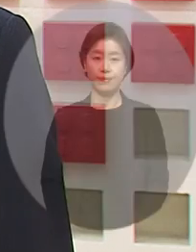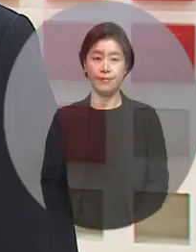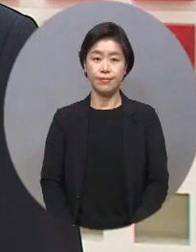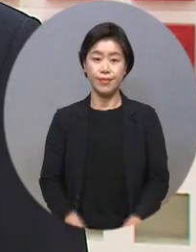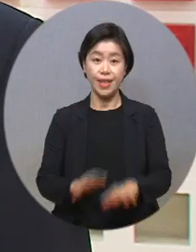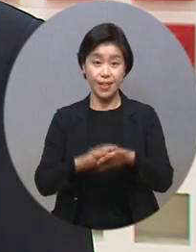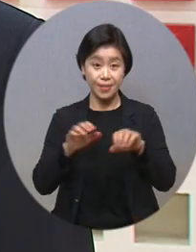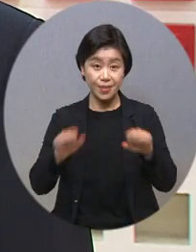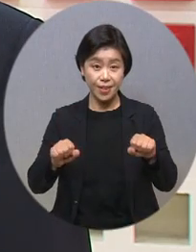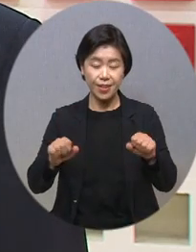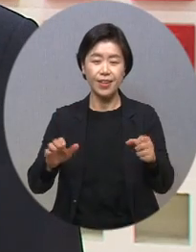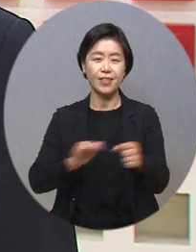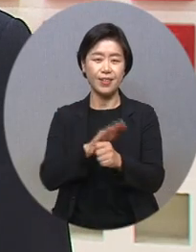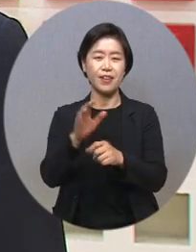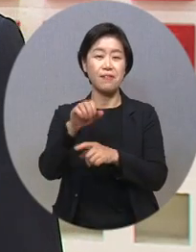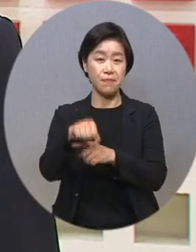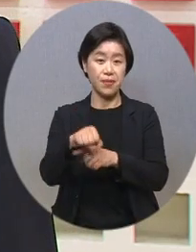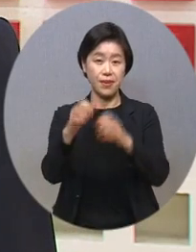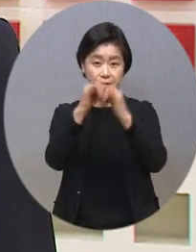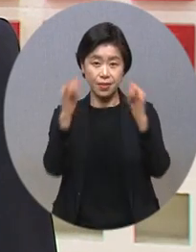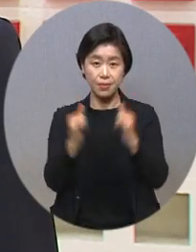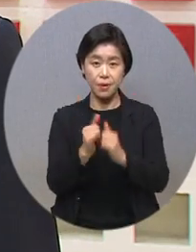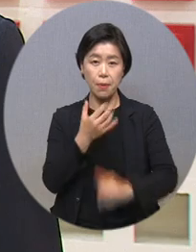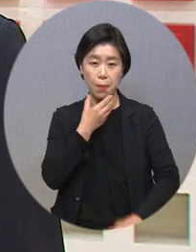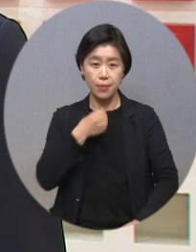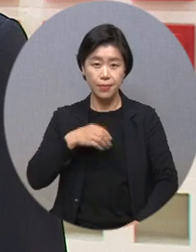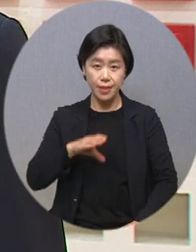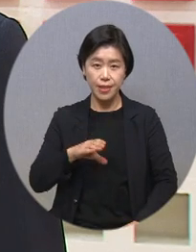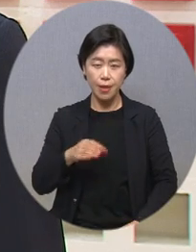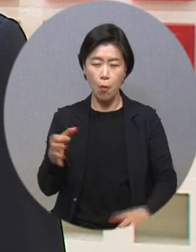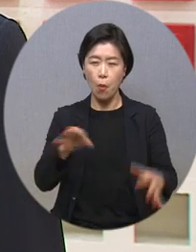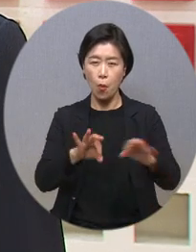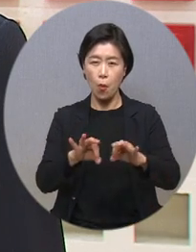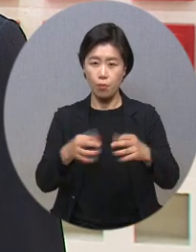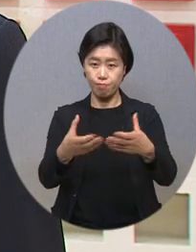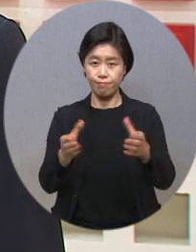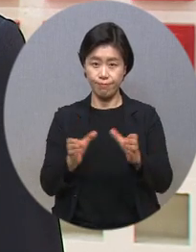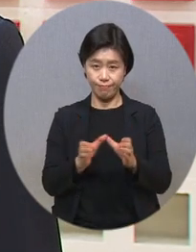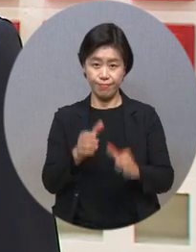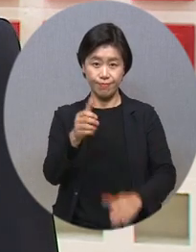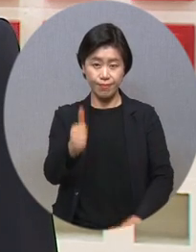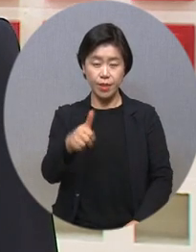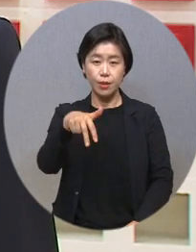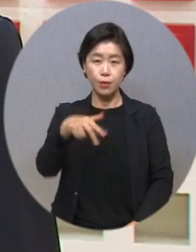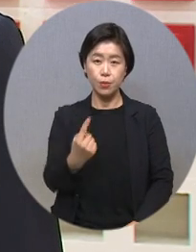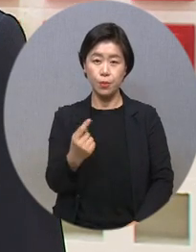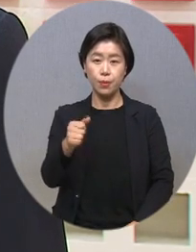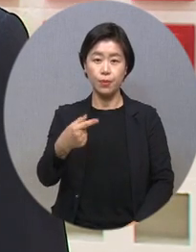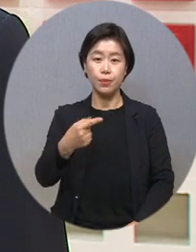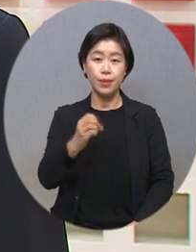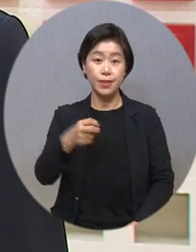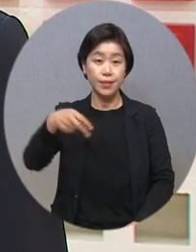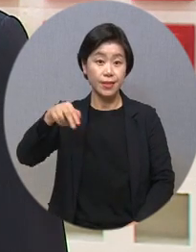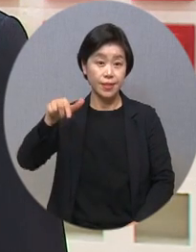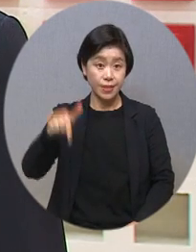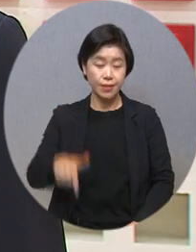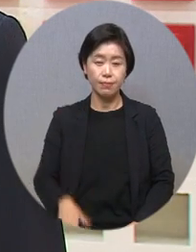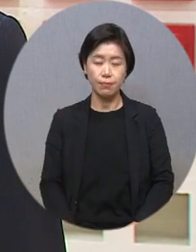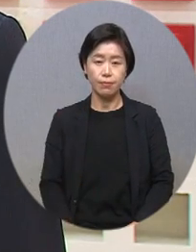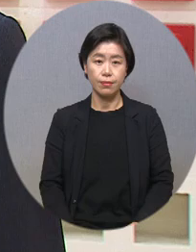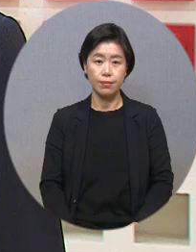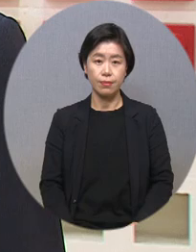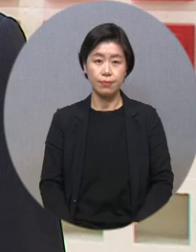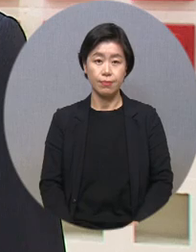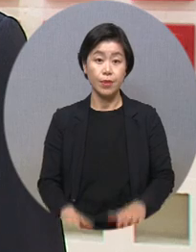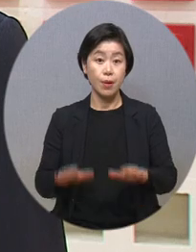안녕하십니까 사라고 열매 사회복지공동모금회 회장 종 시립니다 애플은 d